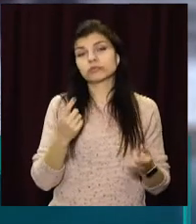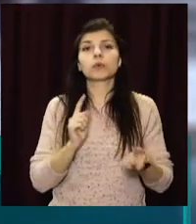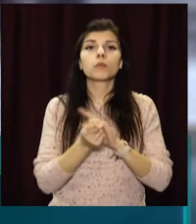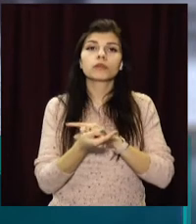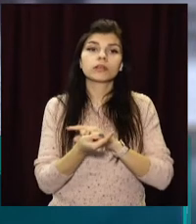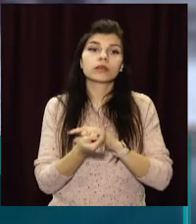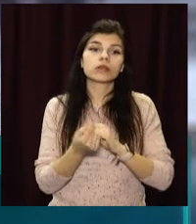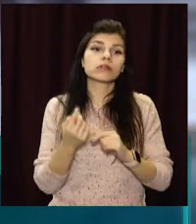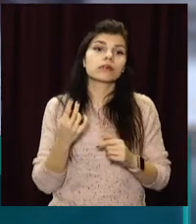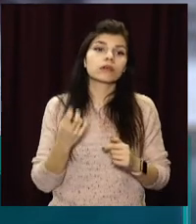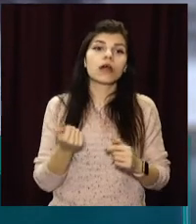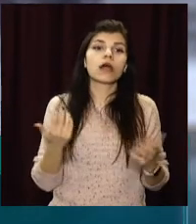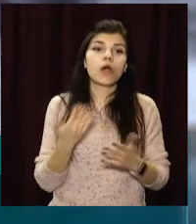на